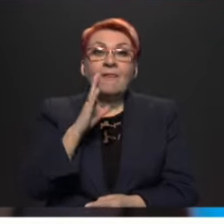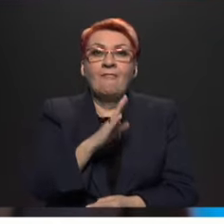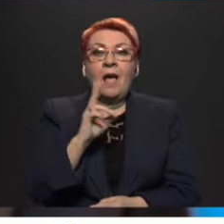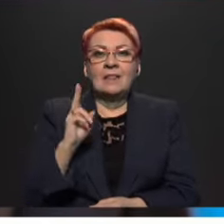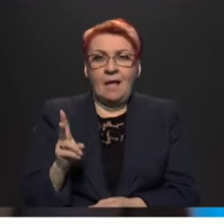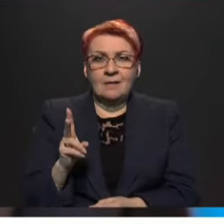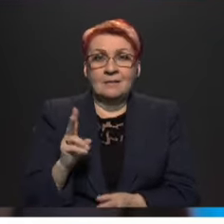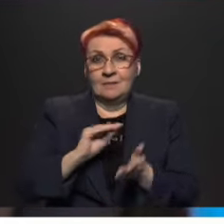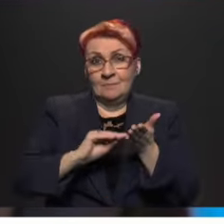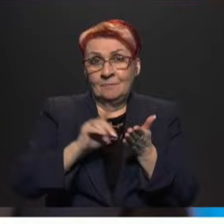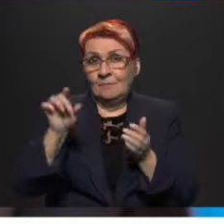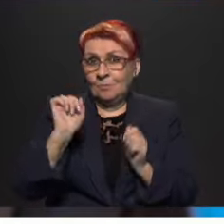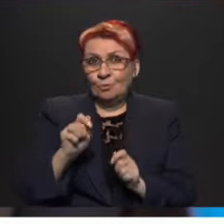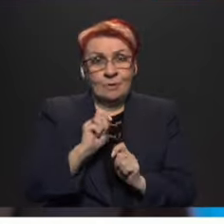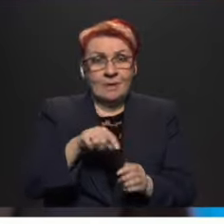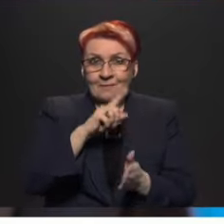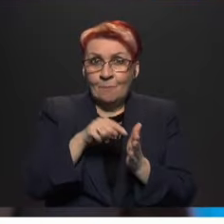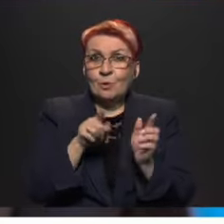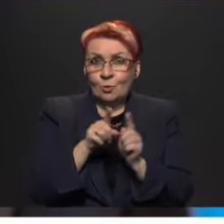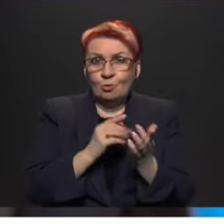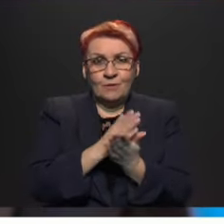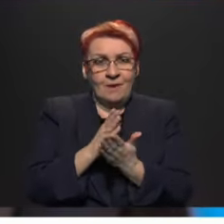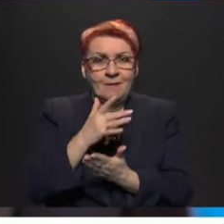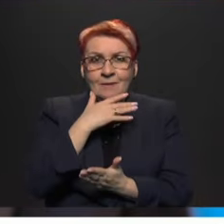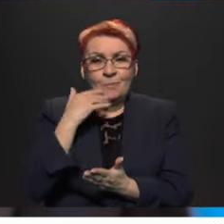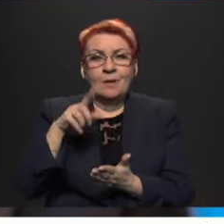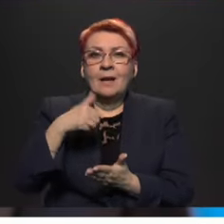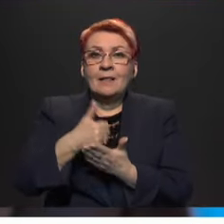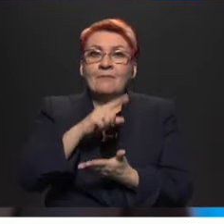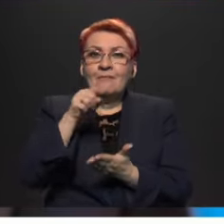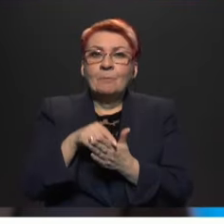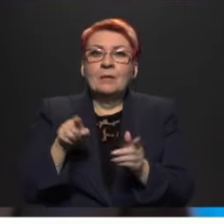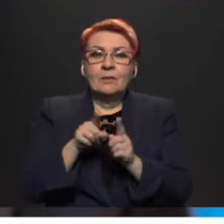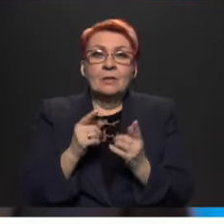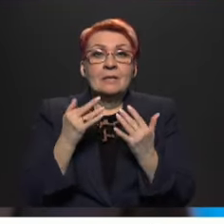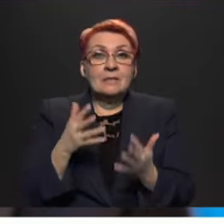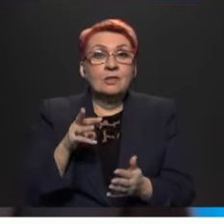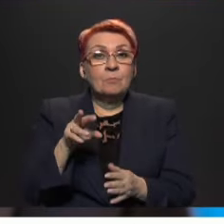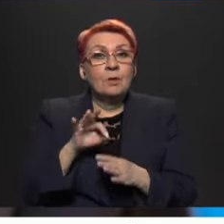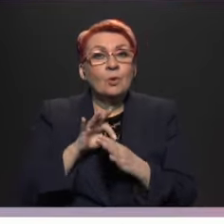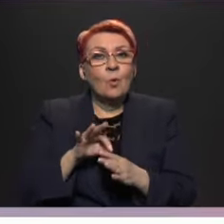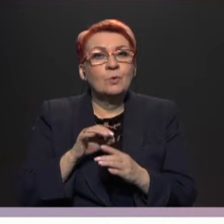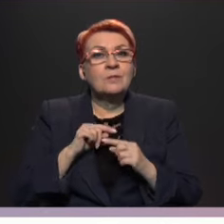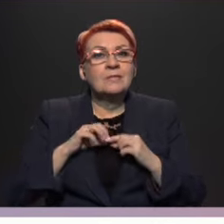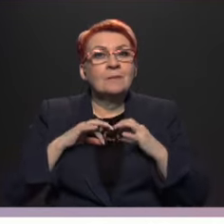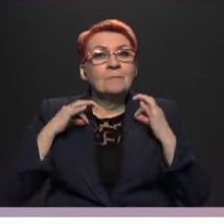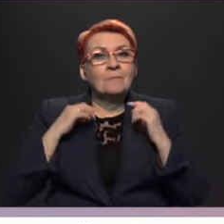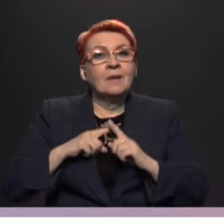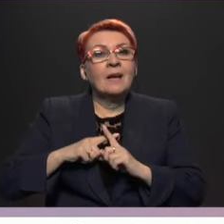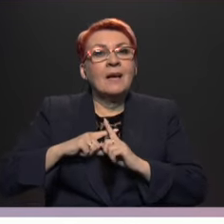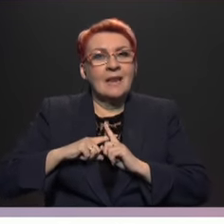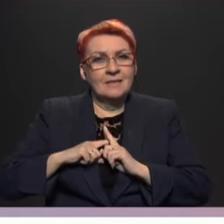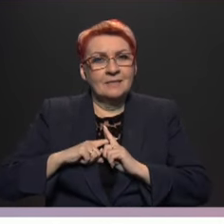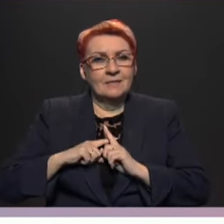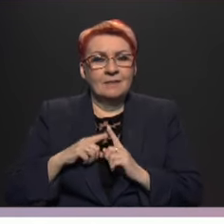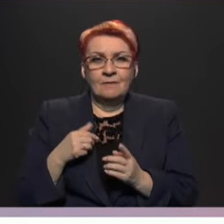которым вы можете задать свой вопрос батюшке. И главный вопрос программы у нас такой. Зачем мы носим крестик? Вот,